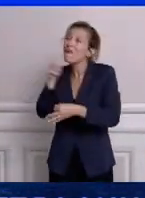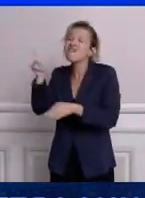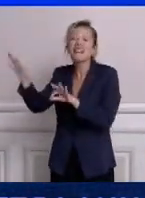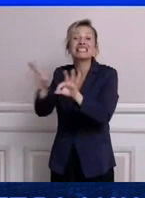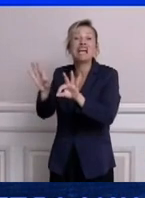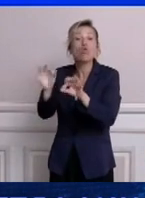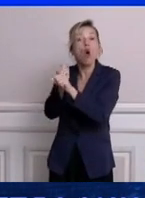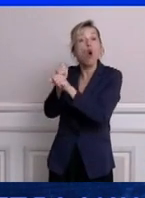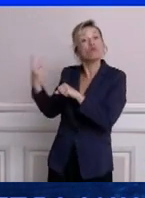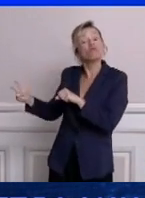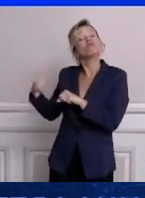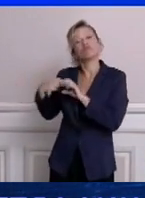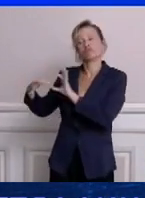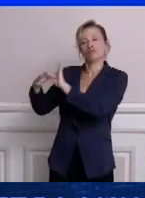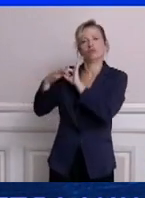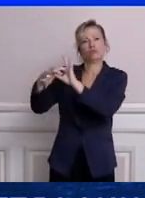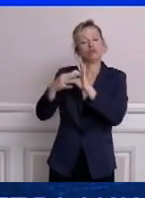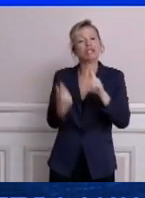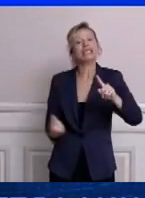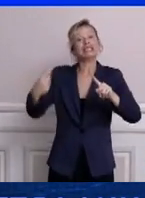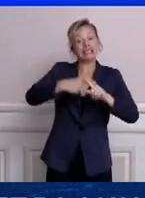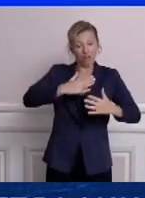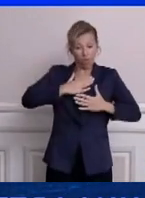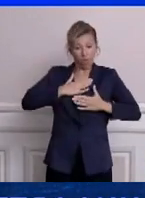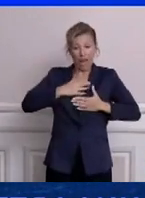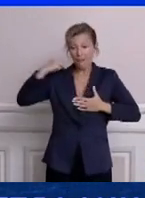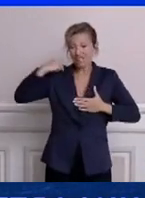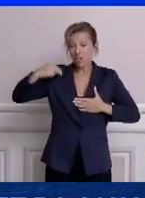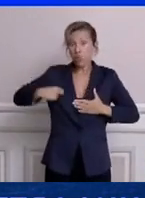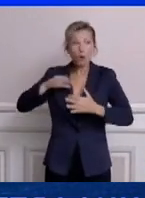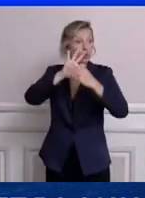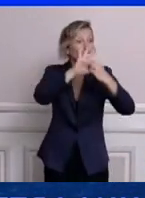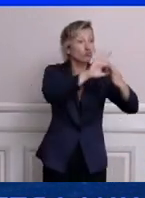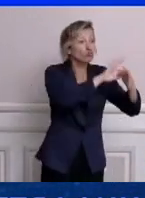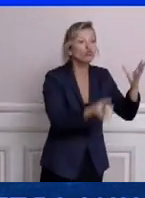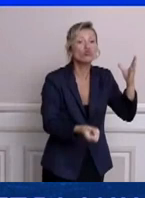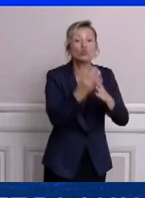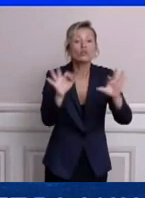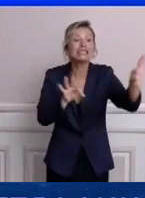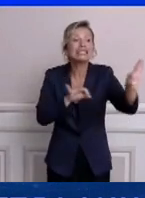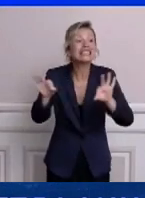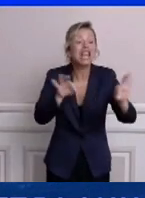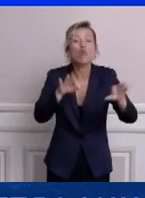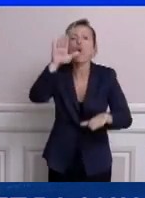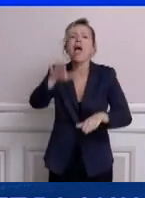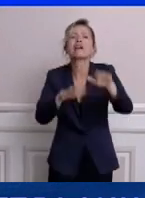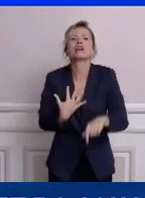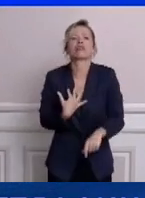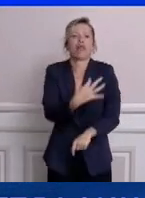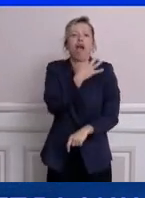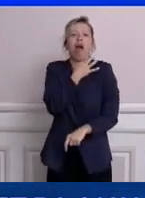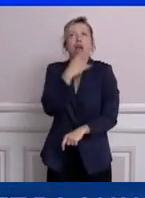σχεδιάσουμε εμείς σε συνεργασία με την τοπική κοινωνία, ικανοποιώντας τις ανάγκες και τις προτεραιότητές της, αλλά και με δράσεις